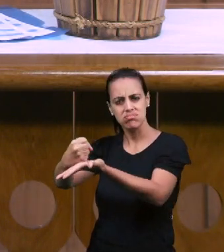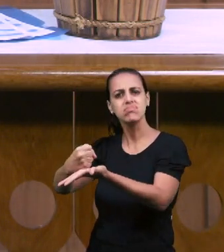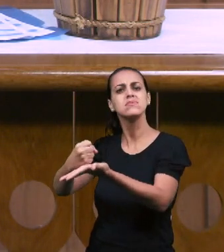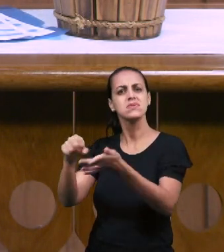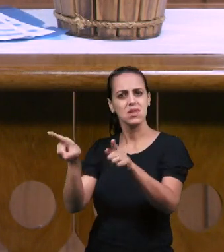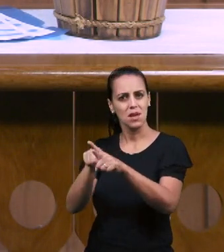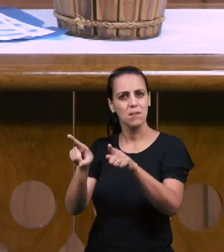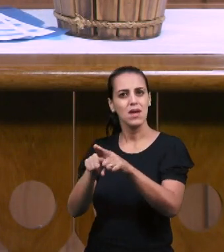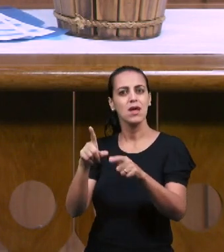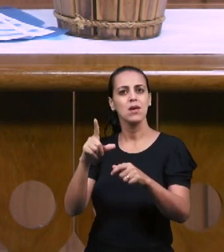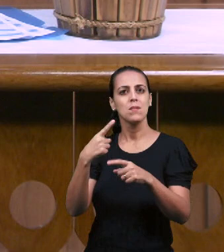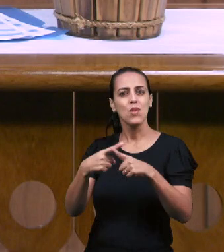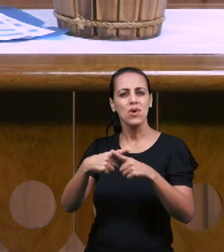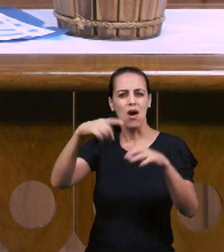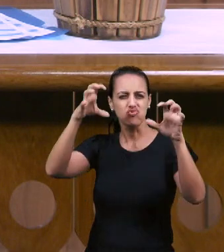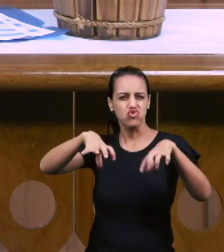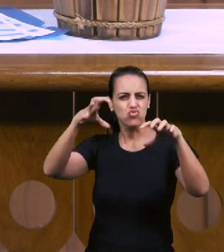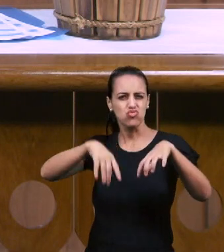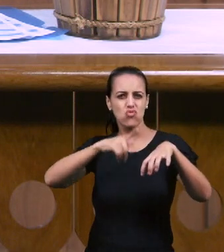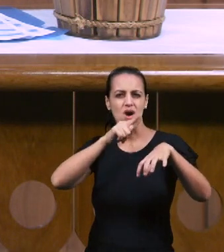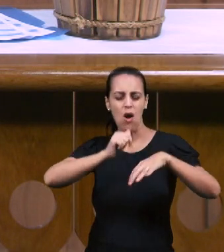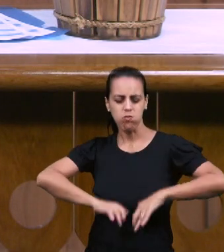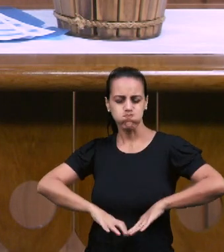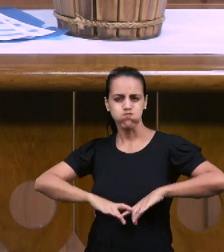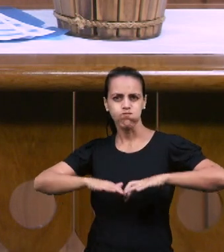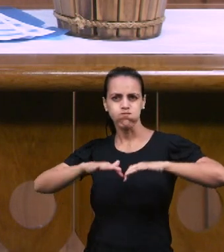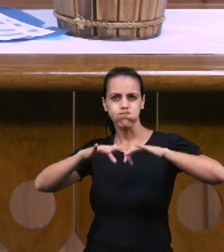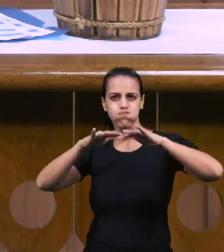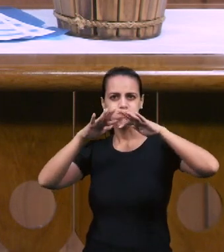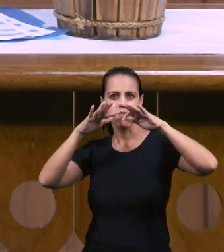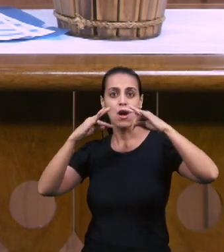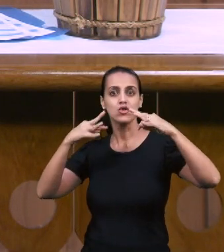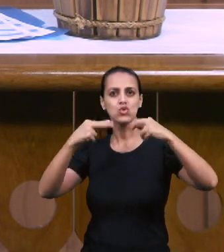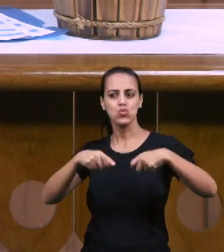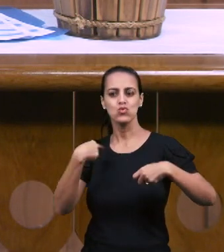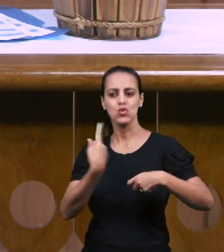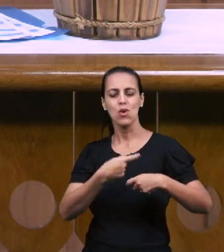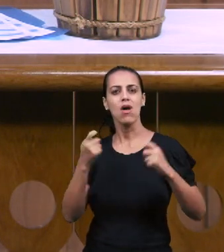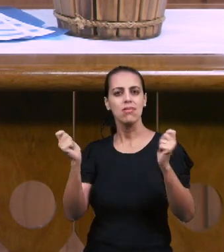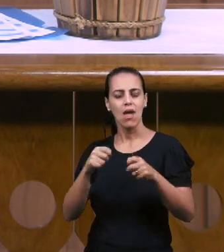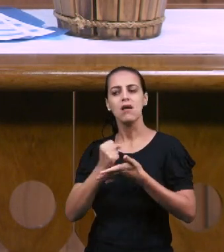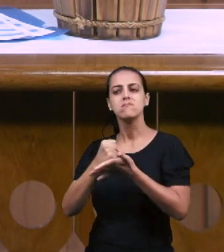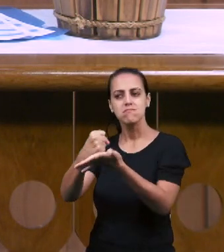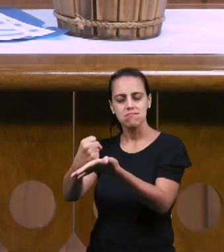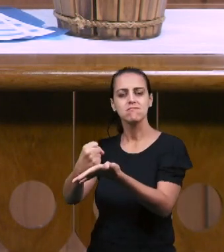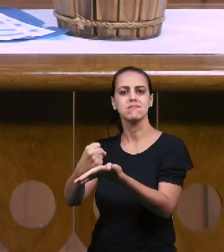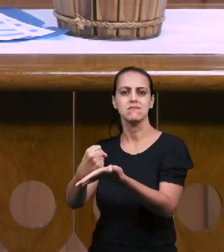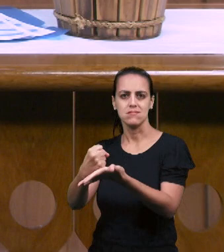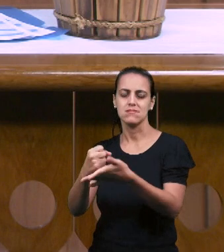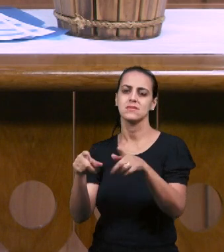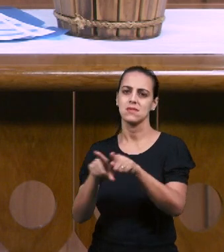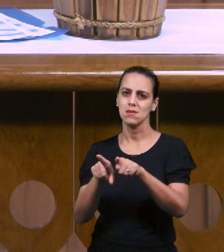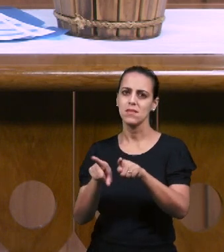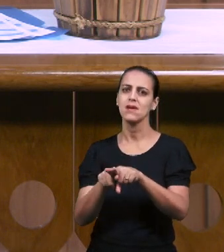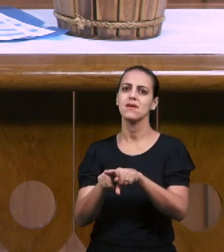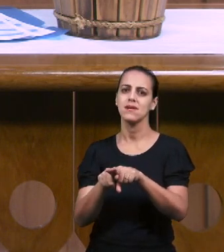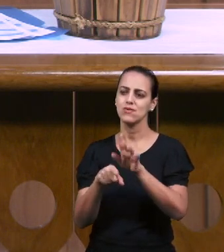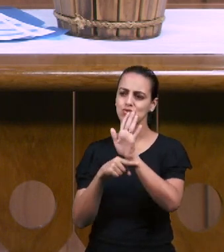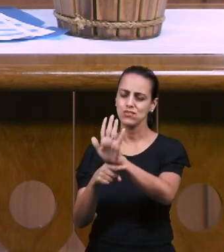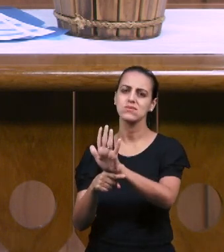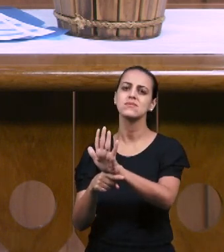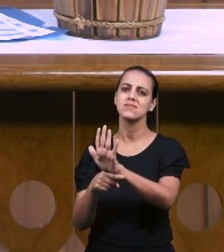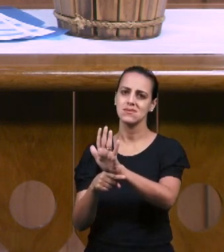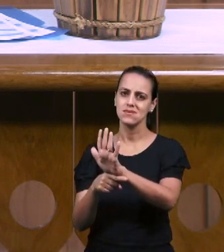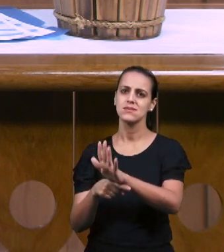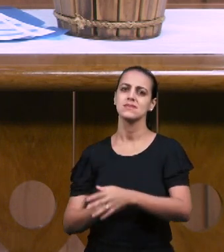touché par des inondations, ce que le gouvernement n'arrive pas à faire, ce qui est naturel, mais l'Église,